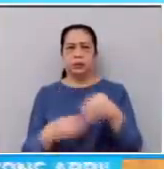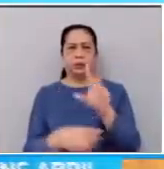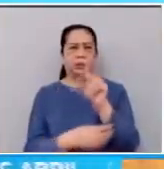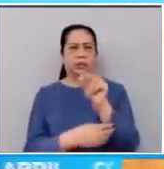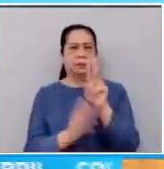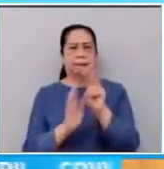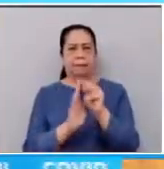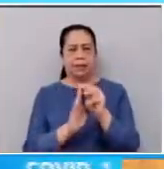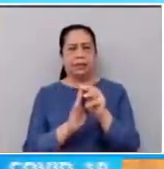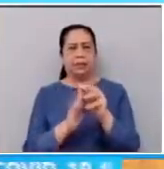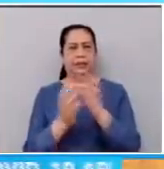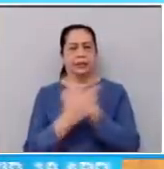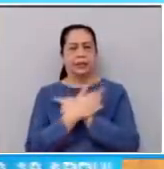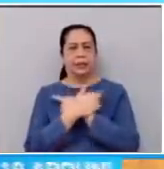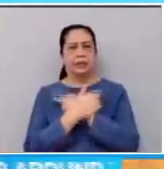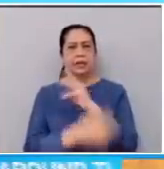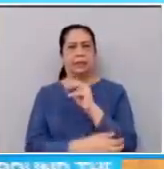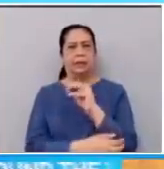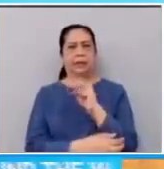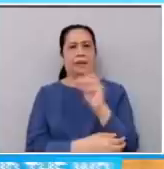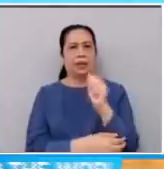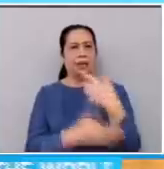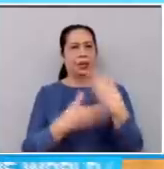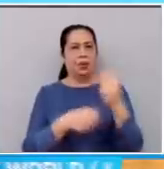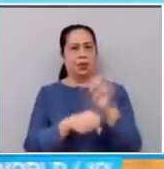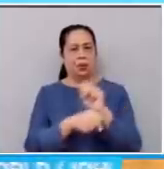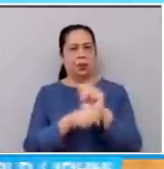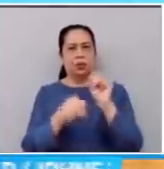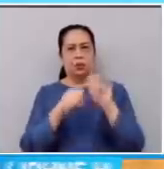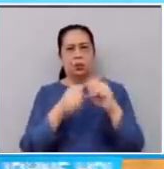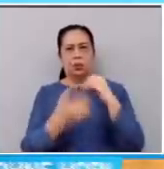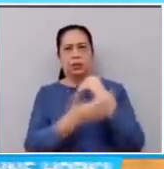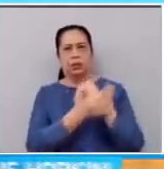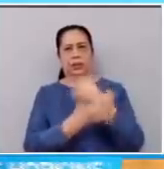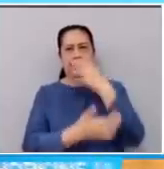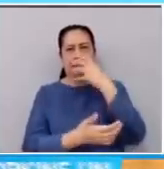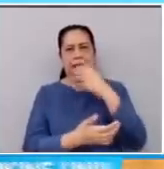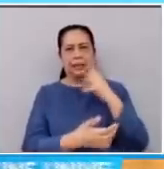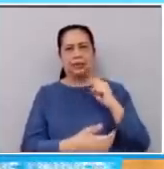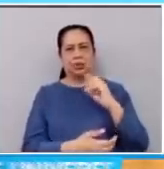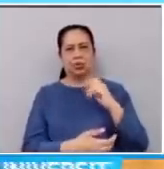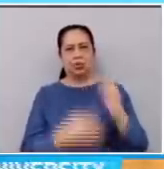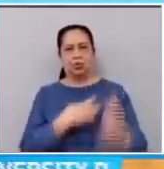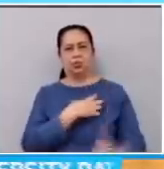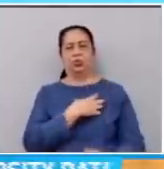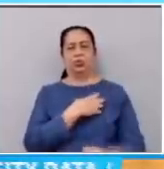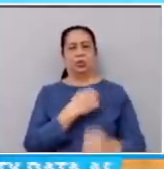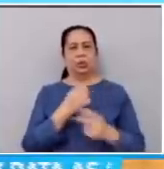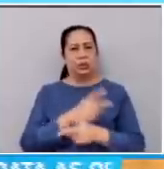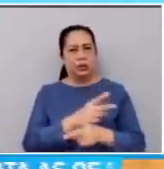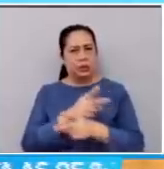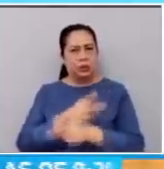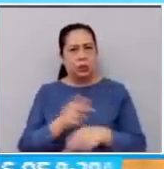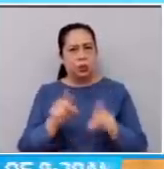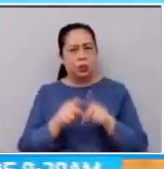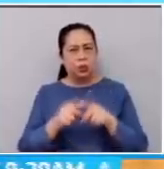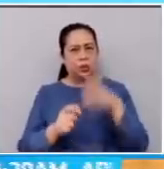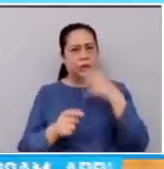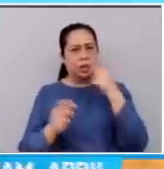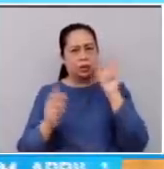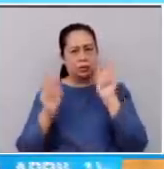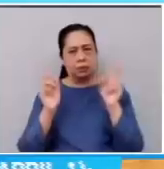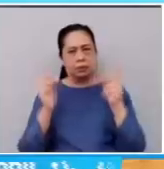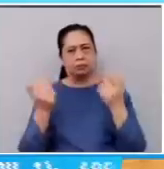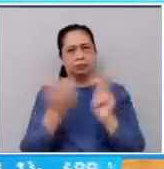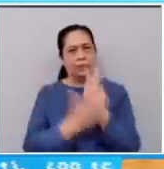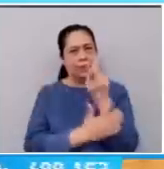mga MMDA field personnel para iwas heat stroke. Inaangal din ng mga nag-aalaga ng pananim at hayop ang mainit na panahon.